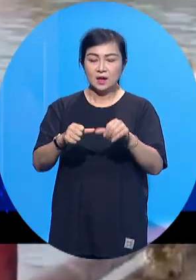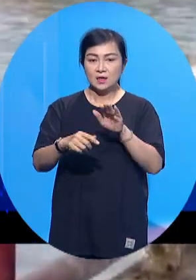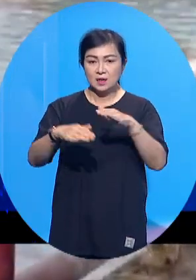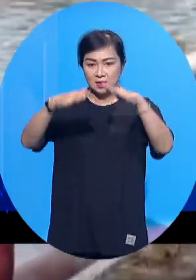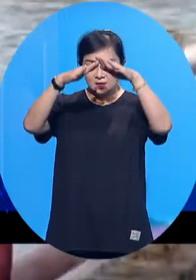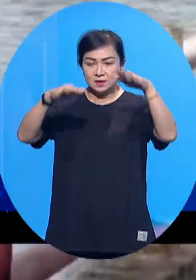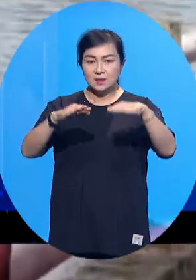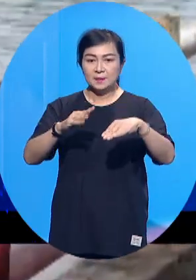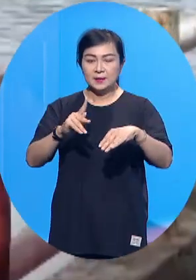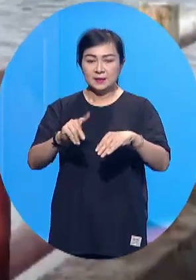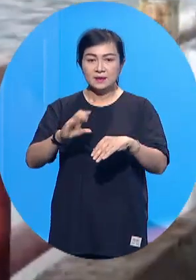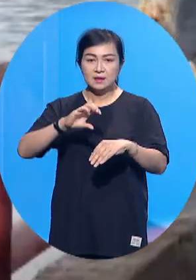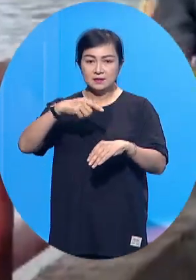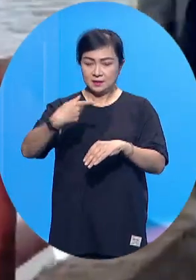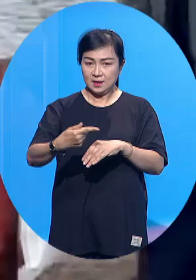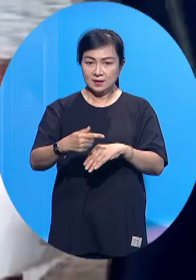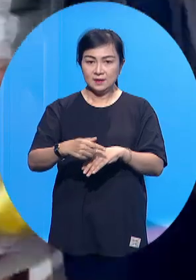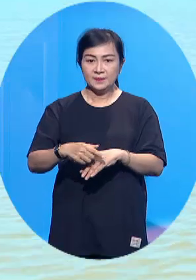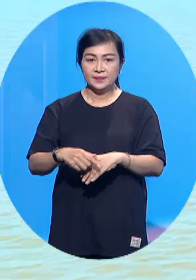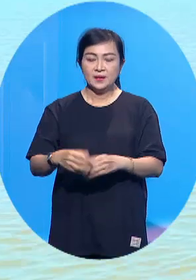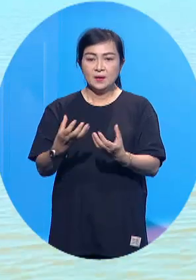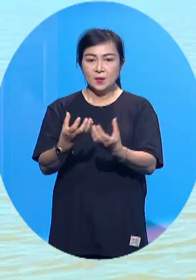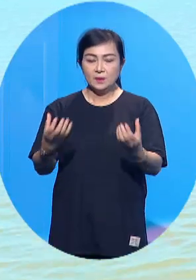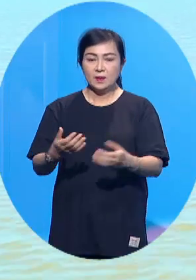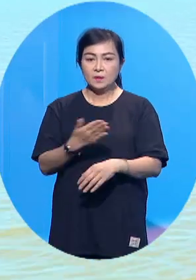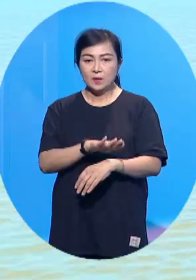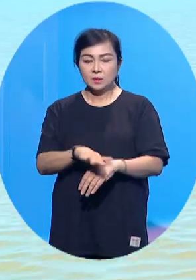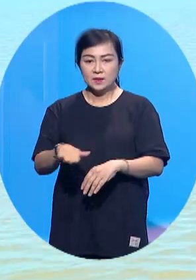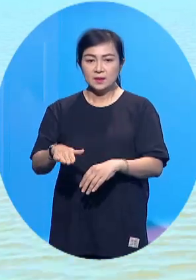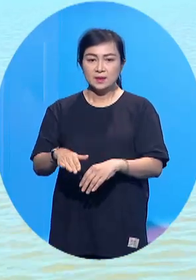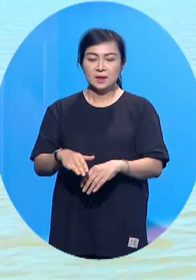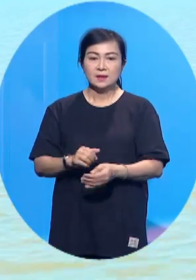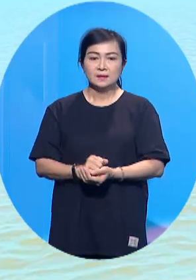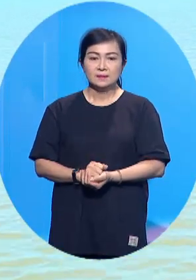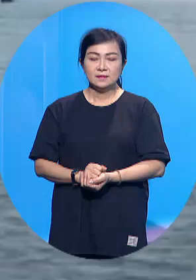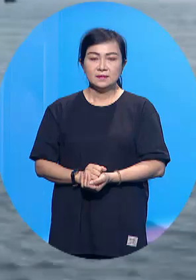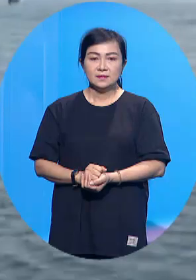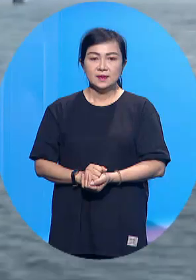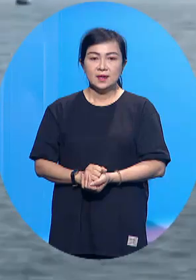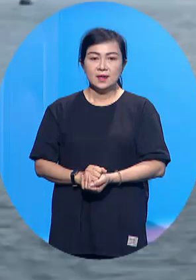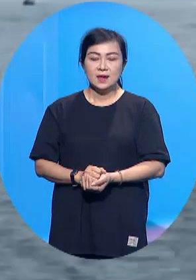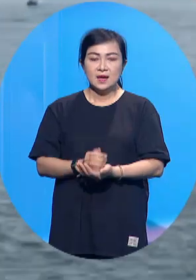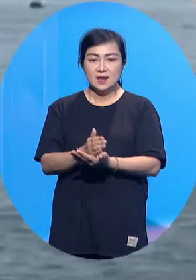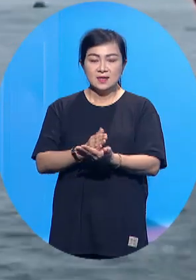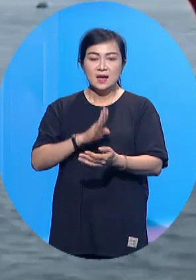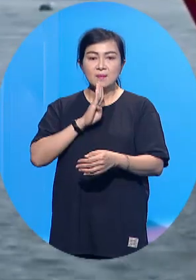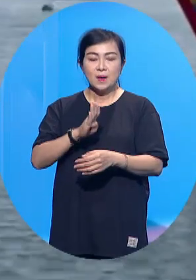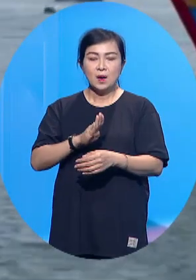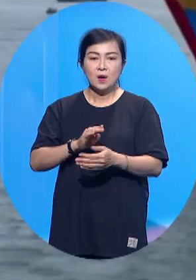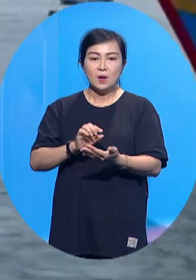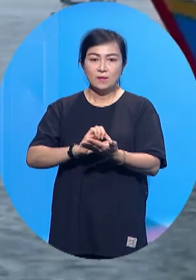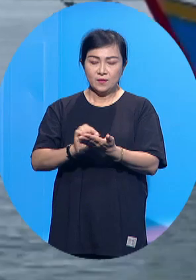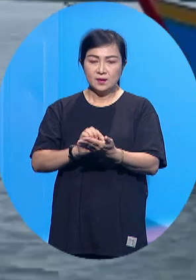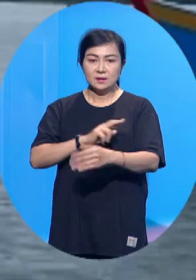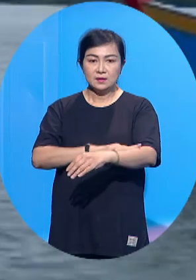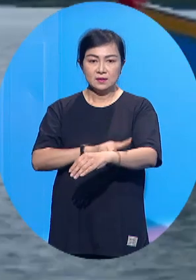Trung học Cơ sở Bình Khánh, huyện Cần Giờ. Hành trang đi thi của các thí sinh ngoài những vật bất ly thân trong buổi thi như giấy báo dự thi, bút viết, lực